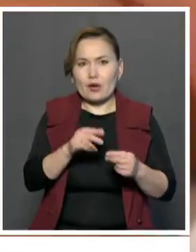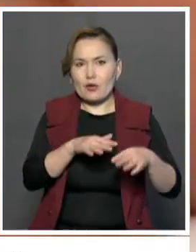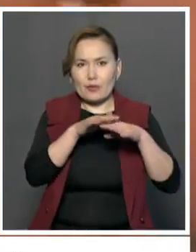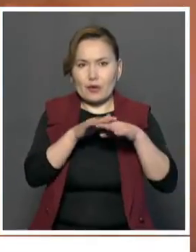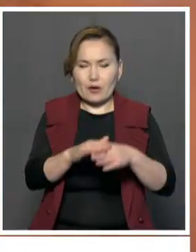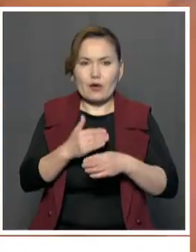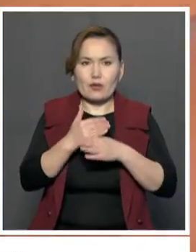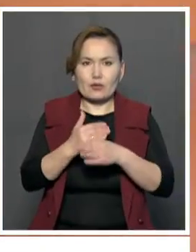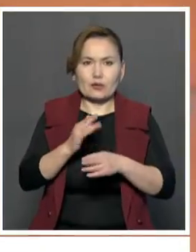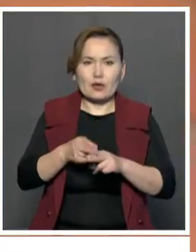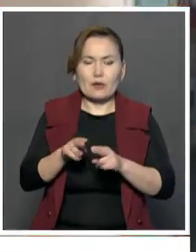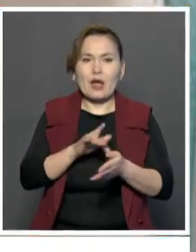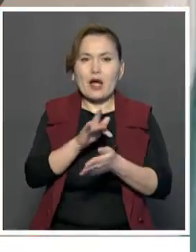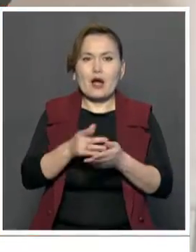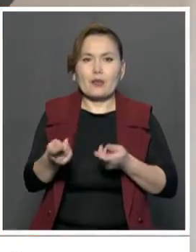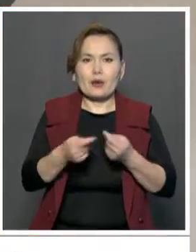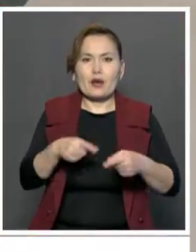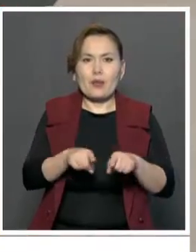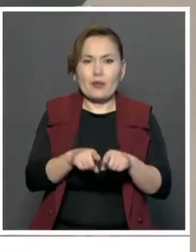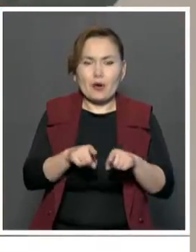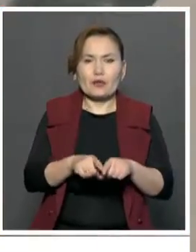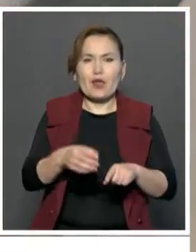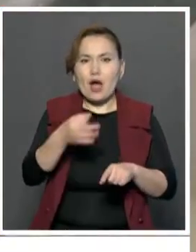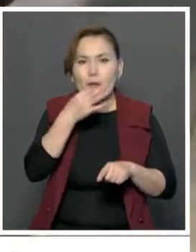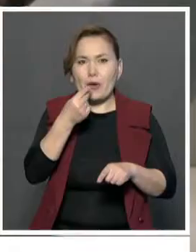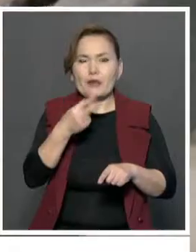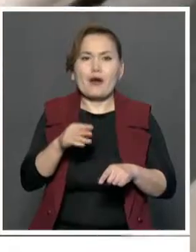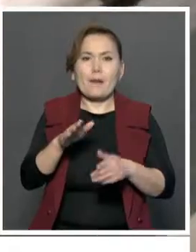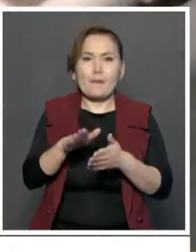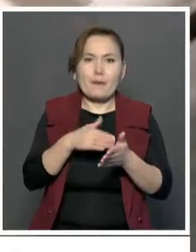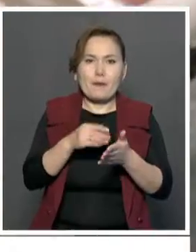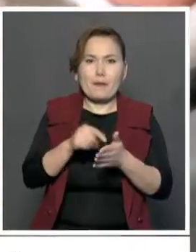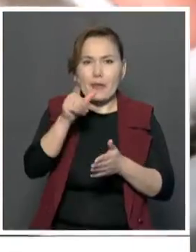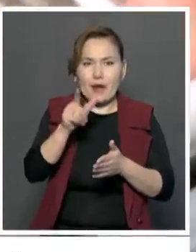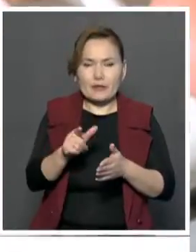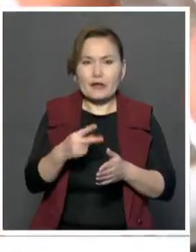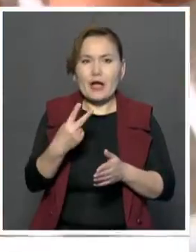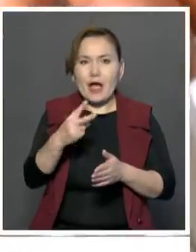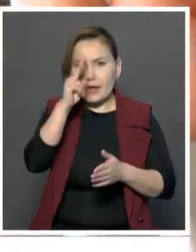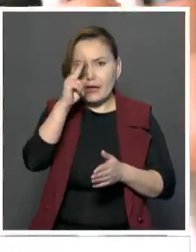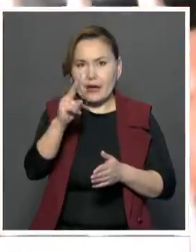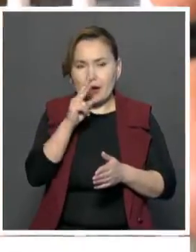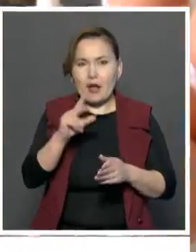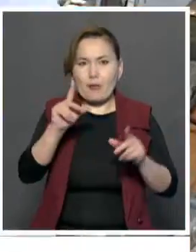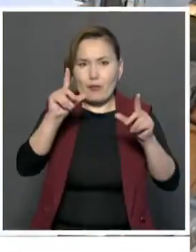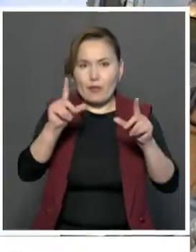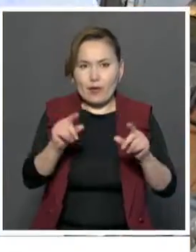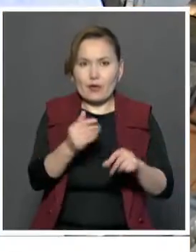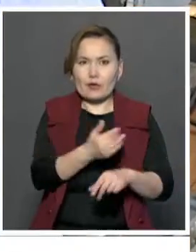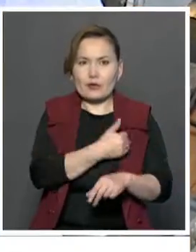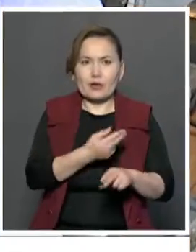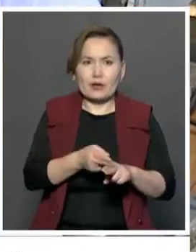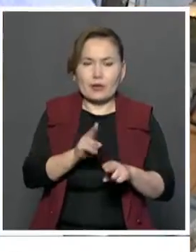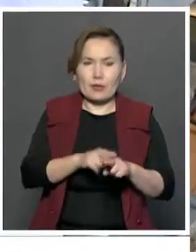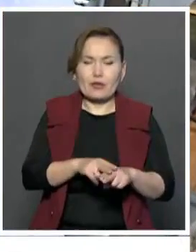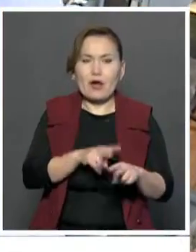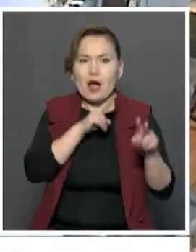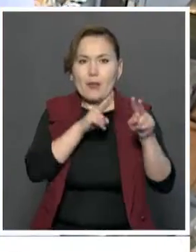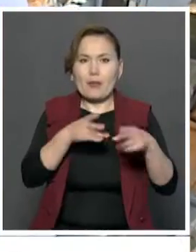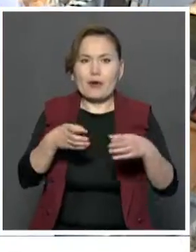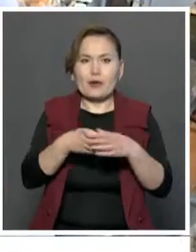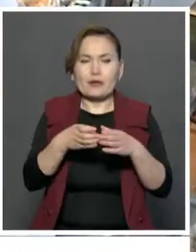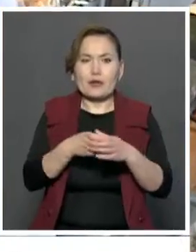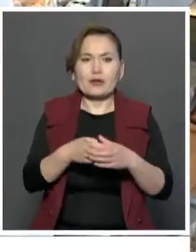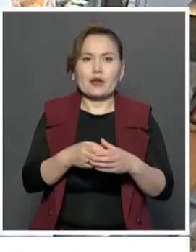дистрибьюторларға аударылады. Қала әкімдігі осындай тәсіл арқылы жұмыртқа мен майдың бағасын 2 айға дейін тұрақты ұстап тұрмақшы. Мониторингтік бақылау